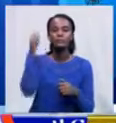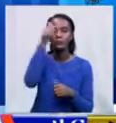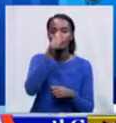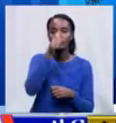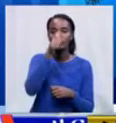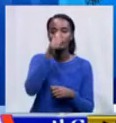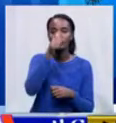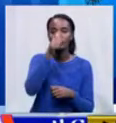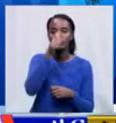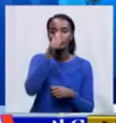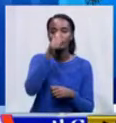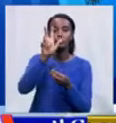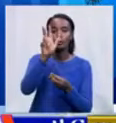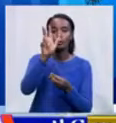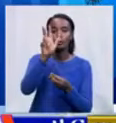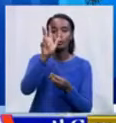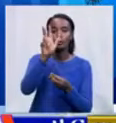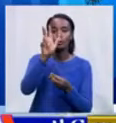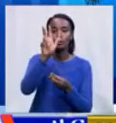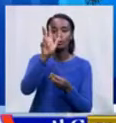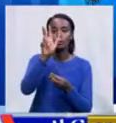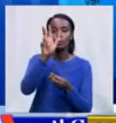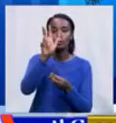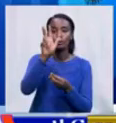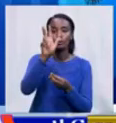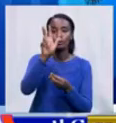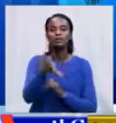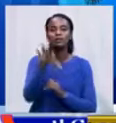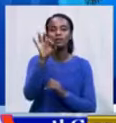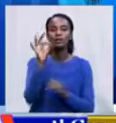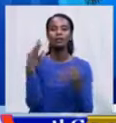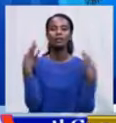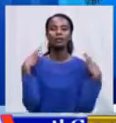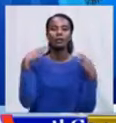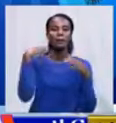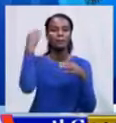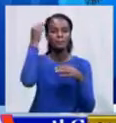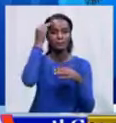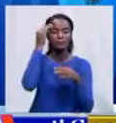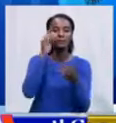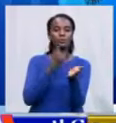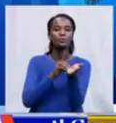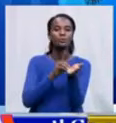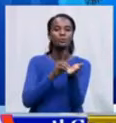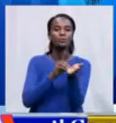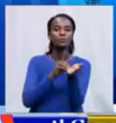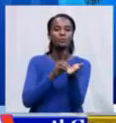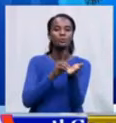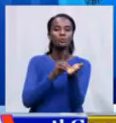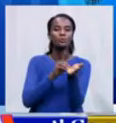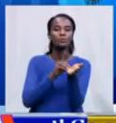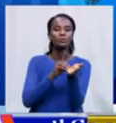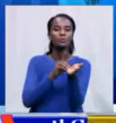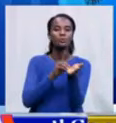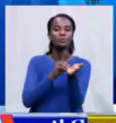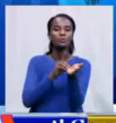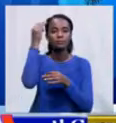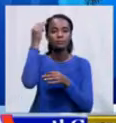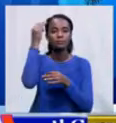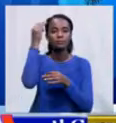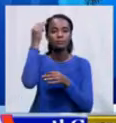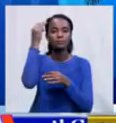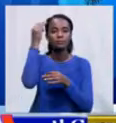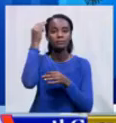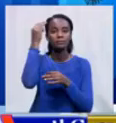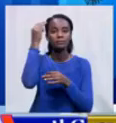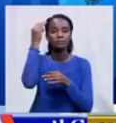በኢትዮጵያ ተጨማሪ 3 ሰዎች የኮሮና ቫይረስ እንደተገኘባቸው የጤና ሚኒስትሯ ዶክተር ሊያ ታደሰ ገለጹ። ሚኒስትሯ በ24 ሰዓታት